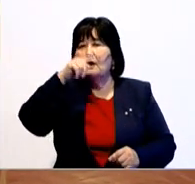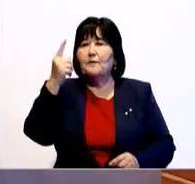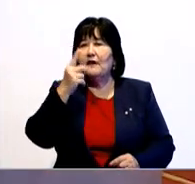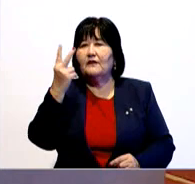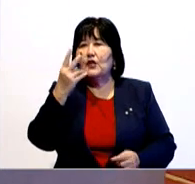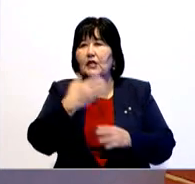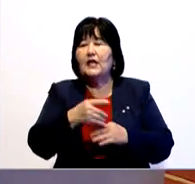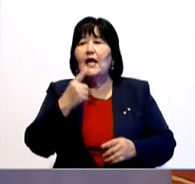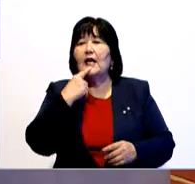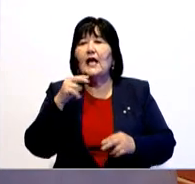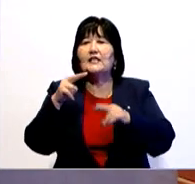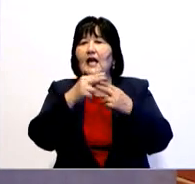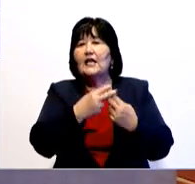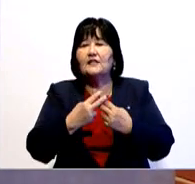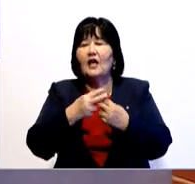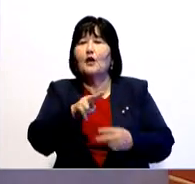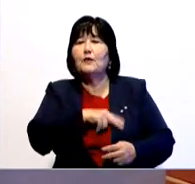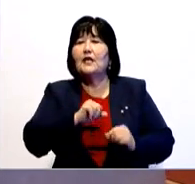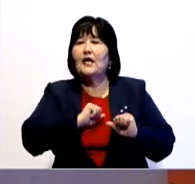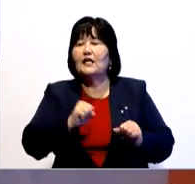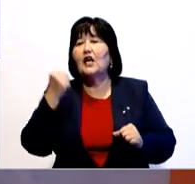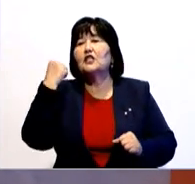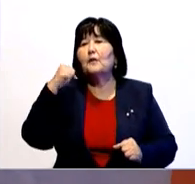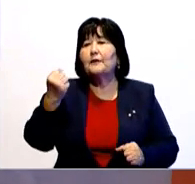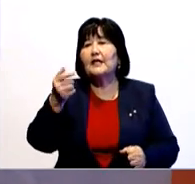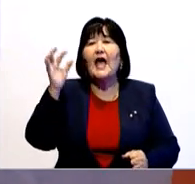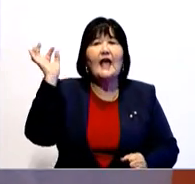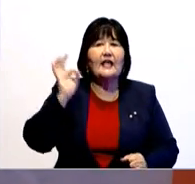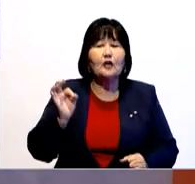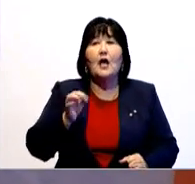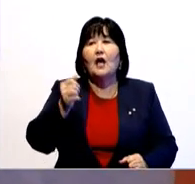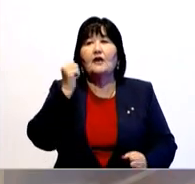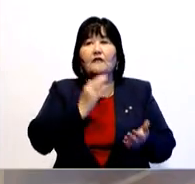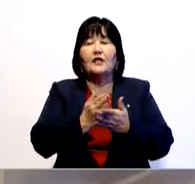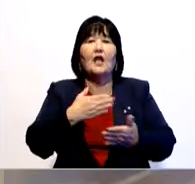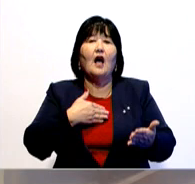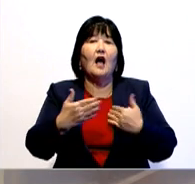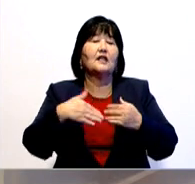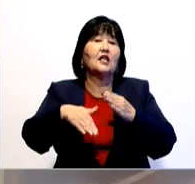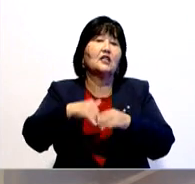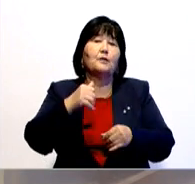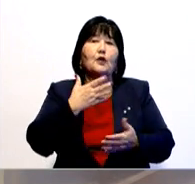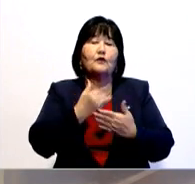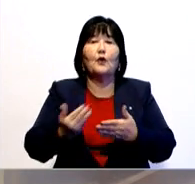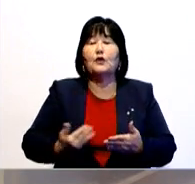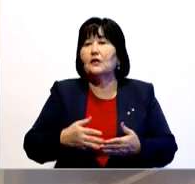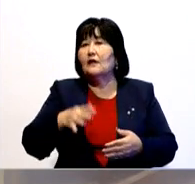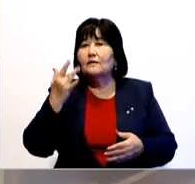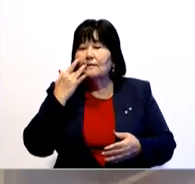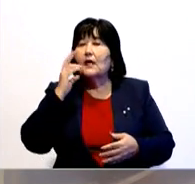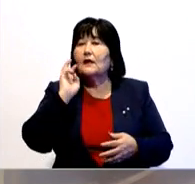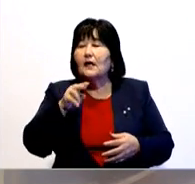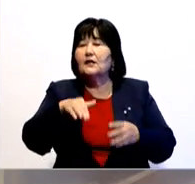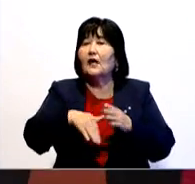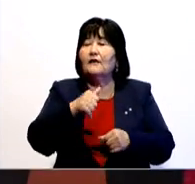степеней. Красной звезды, медали за отвагу, за победу над Германией. У ветерана войны особое отношение к выборам. За свою жизнь он не пропустил ни одних